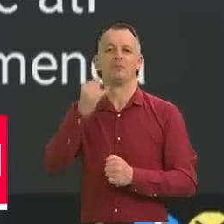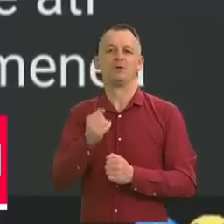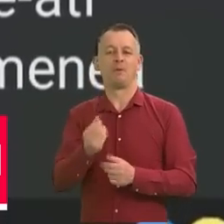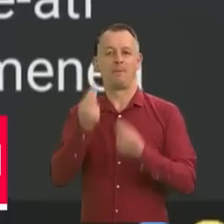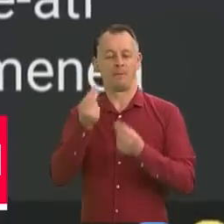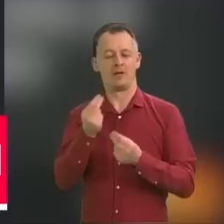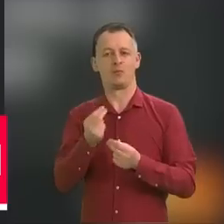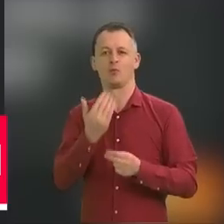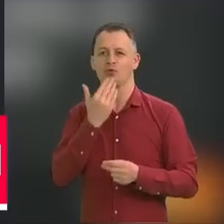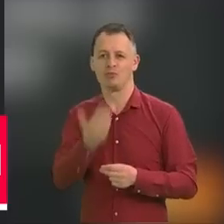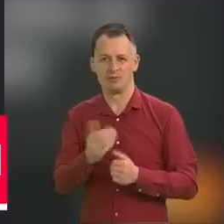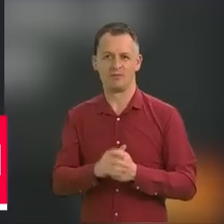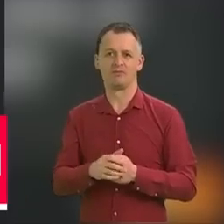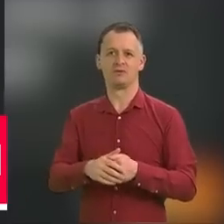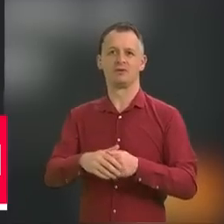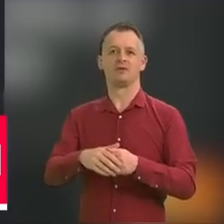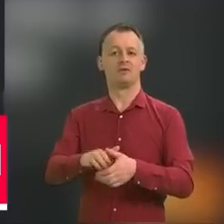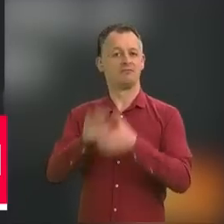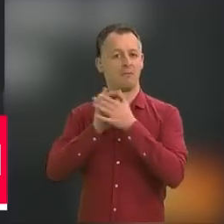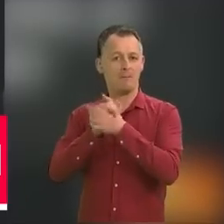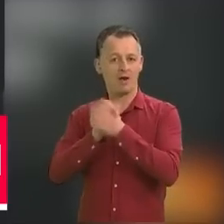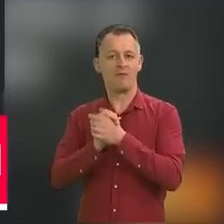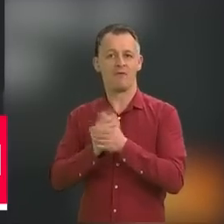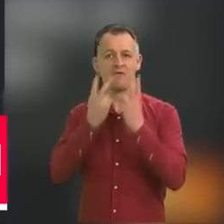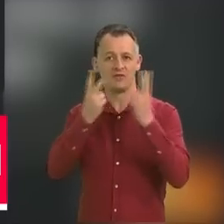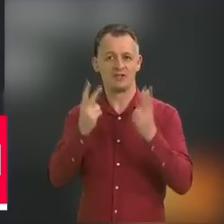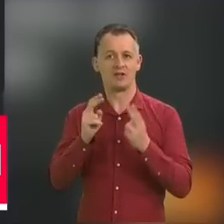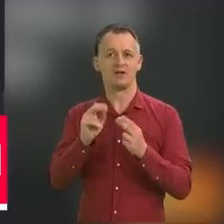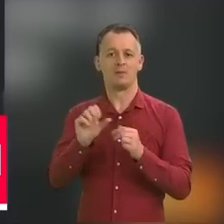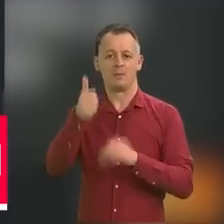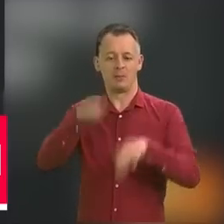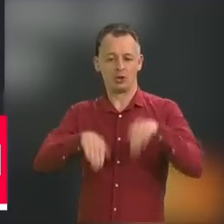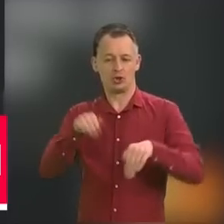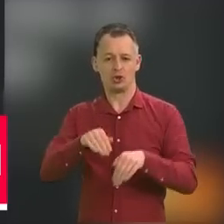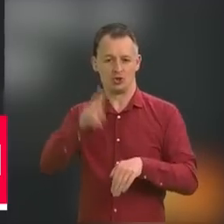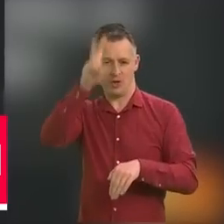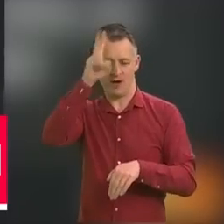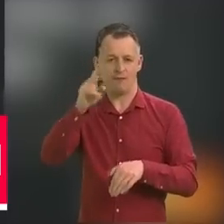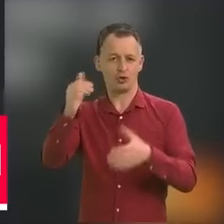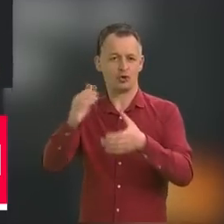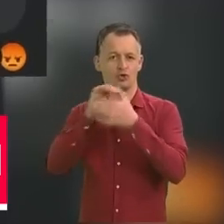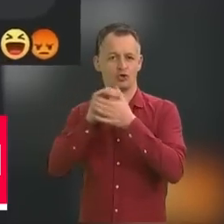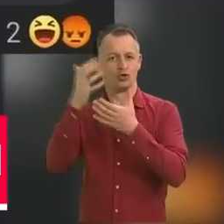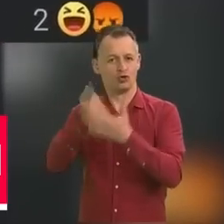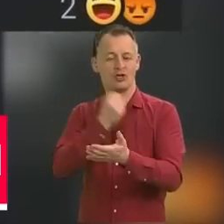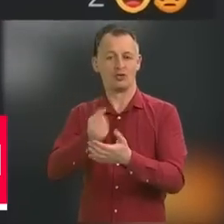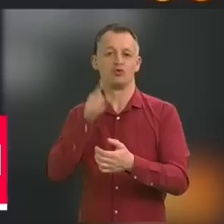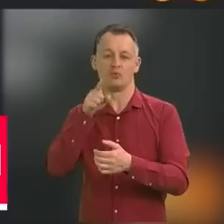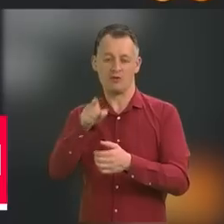întâlnire. Bravo, vizita oficială a cancelarului german în România a fost un succes, iar dumneavoastră ați jucat un rol important în aceasta.